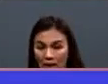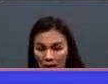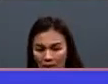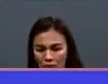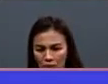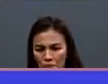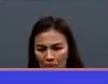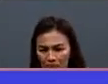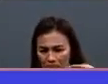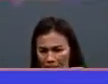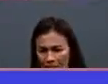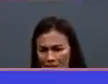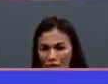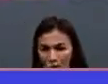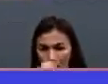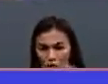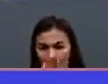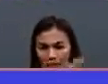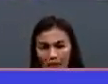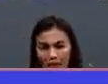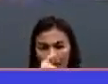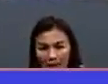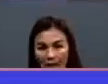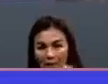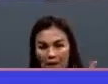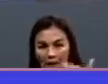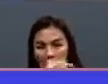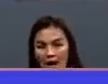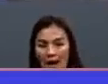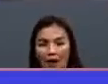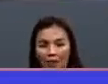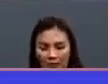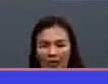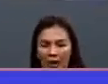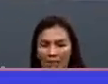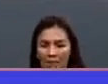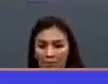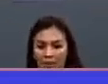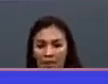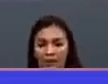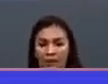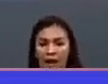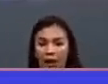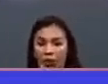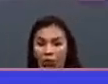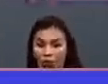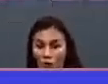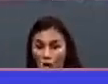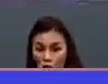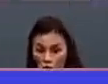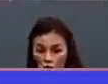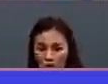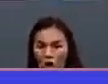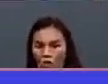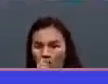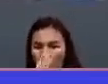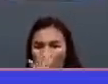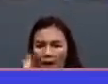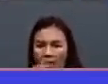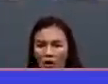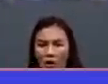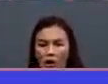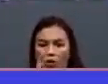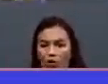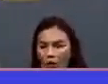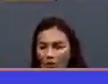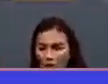แบบเออแบตเตอรี่ก็แพงเหมือนกันนะฮะโอแพงค่ะอถ้ารถไฟฟ้าแพงมากนะคะคุณอย่างงี้คุณย้อนกลับไปดูสิรถเอ่อที่เป็นไฮบิด